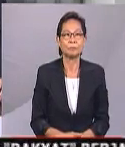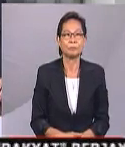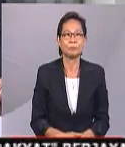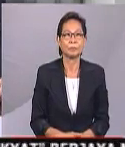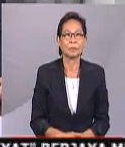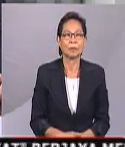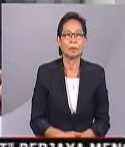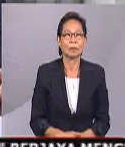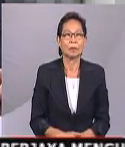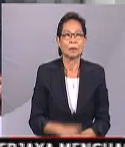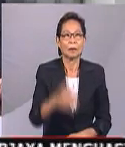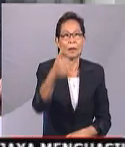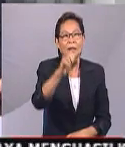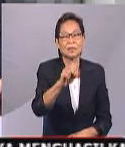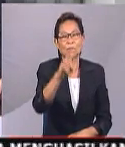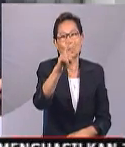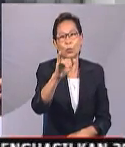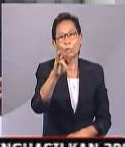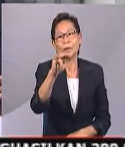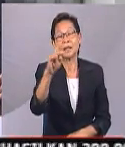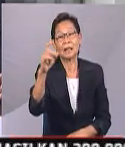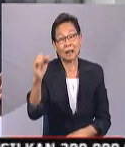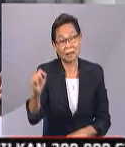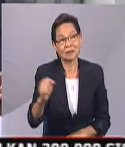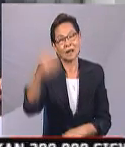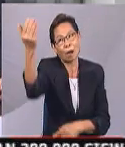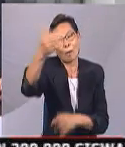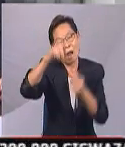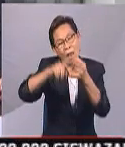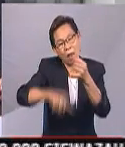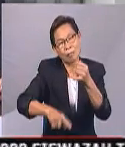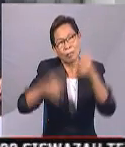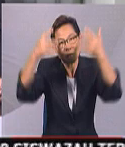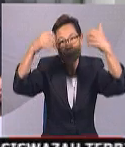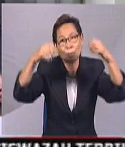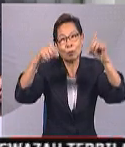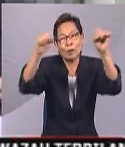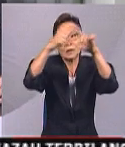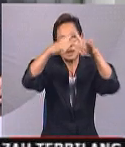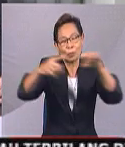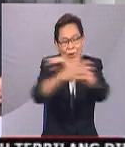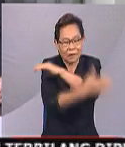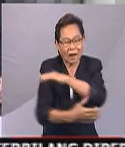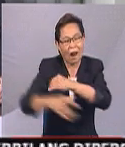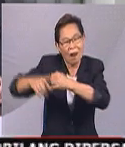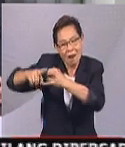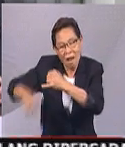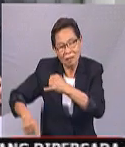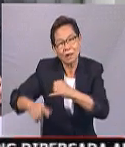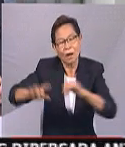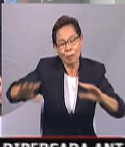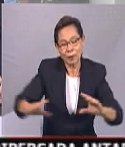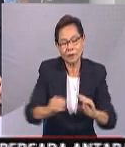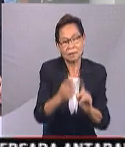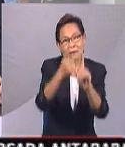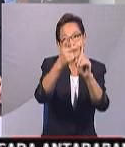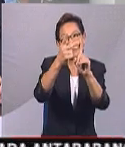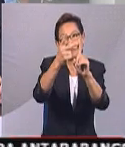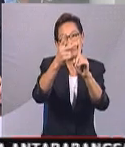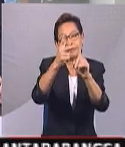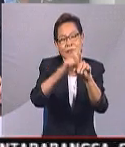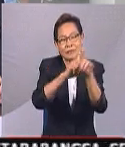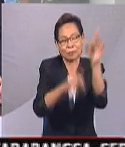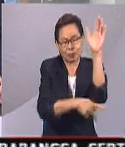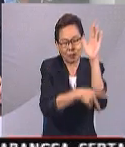Dalam pada itu, Tan Sri S.A. Vigneswaran menyampaikan amanatnya yang terakhir sebagai yang dipertua Dewan Negara dalam persidangan khas Dewan Negara hari